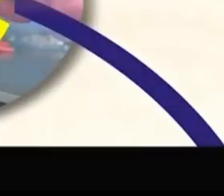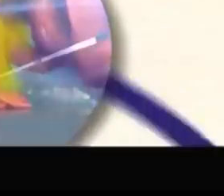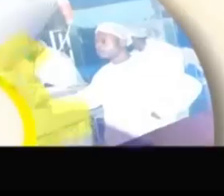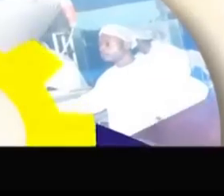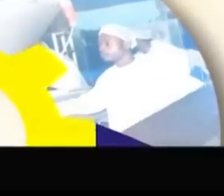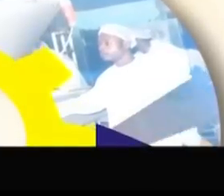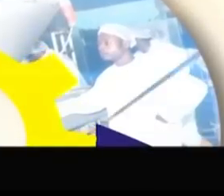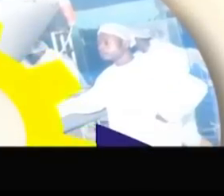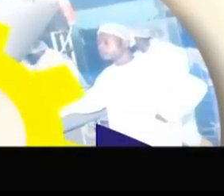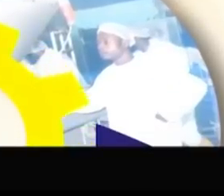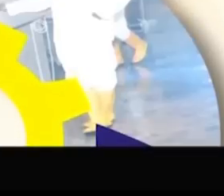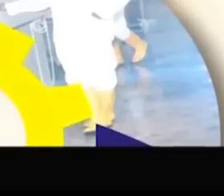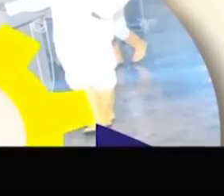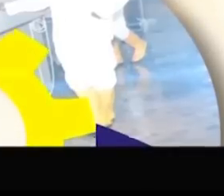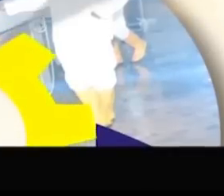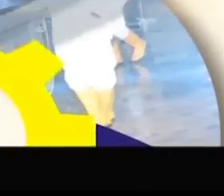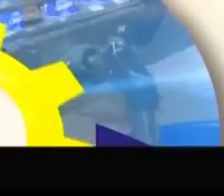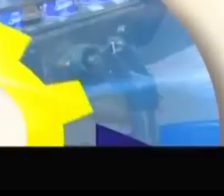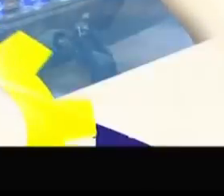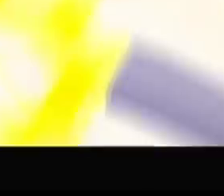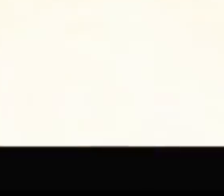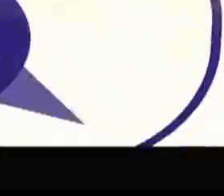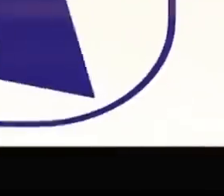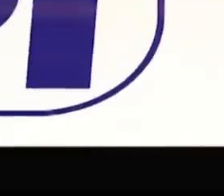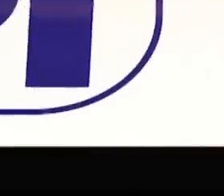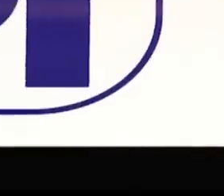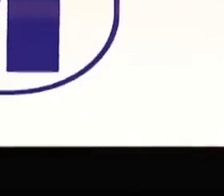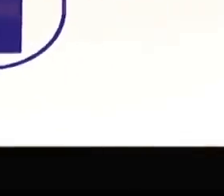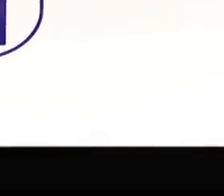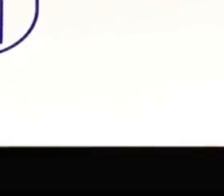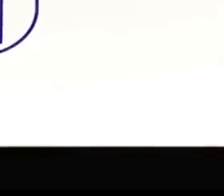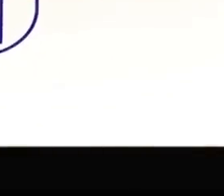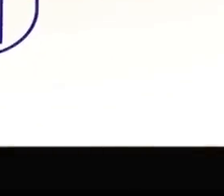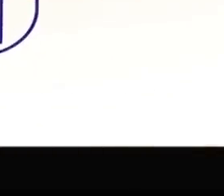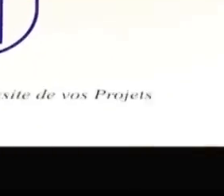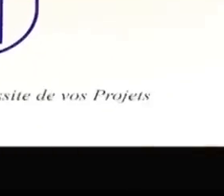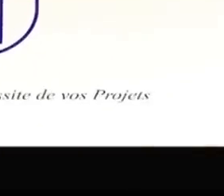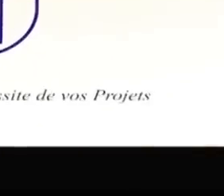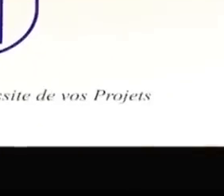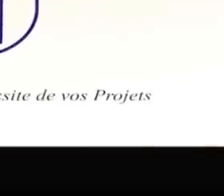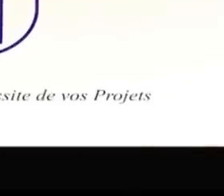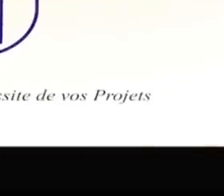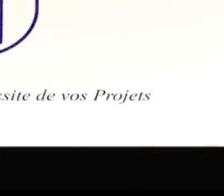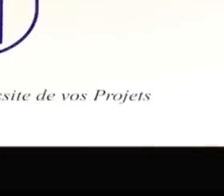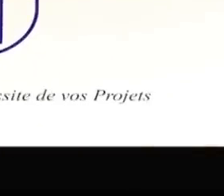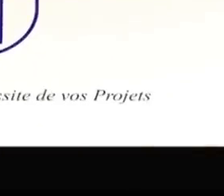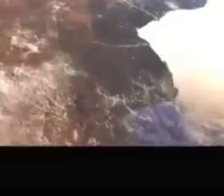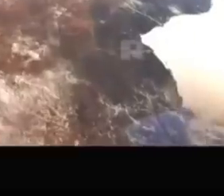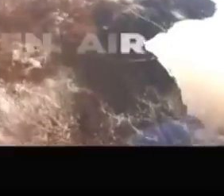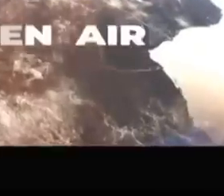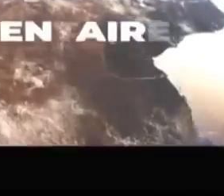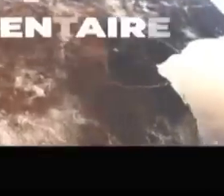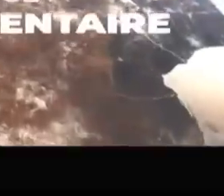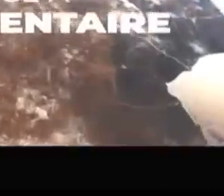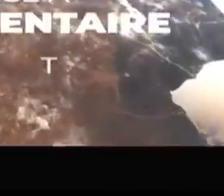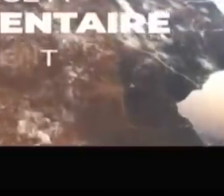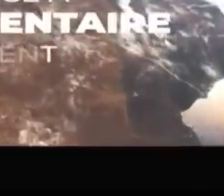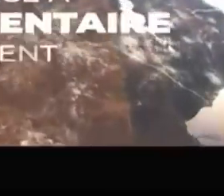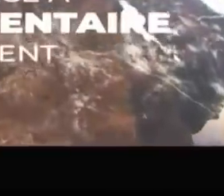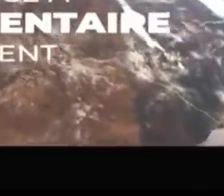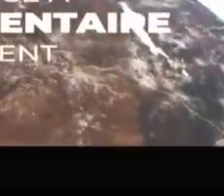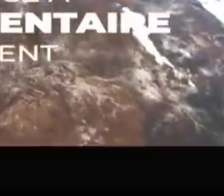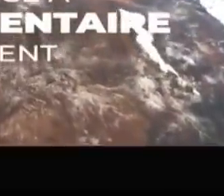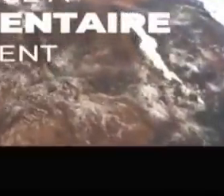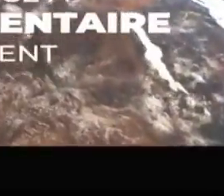Fonds de promotion de l'industrie. Votre partenaire privilégié pour la réussite de vos projets. Pour faire face à